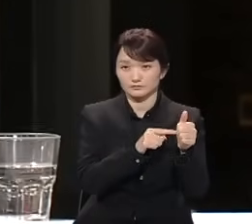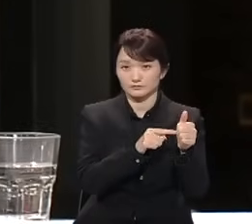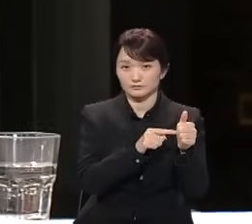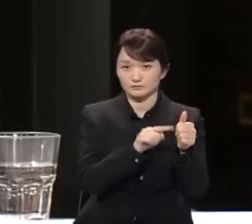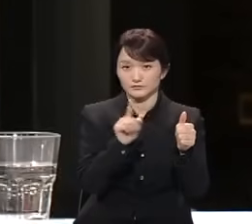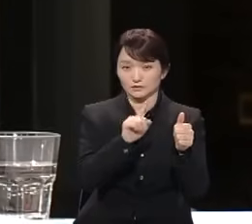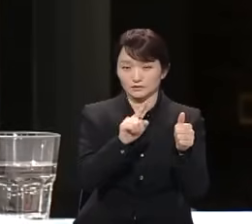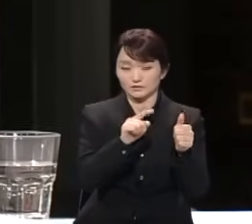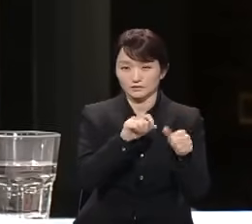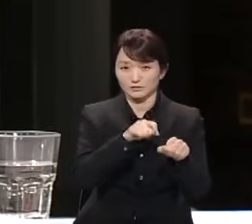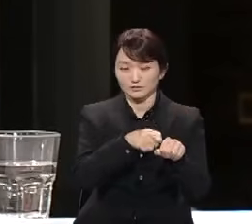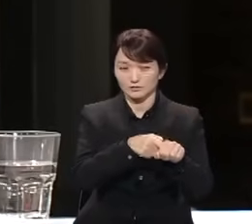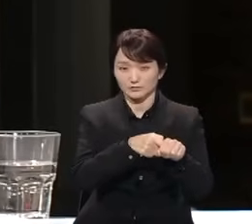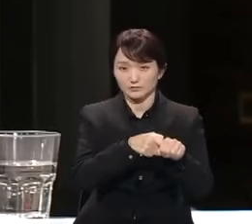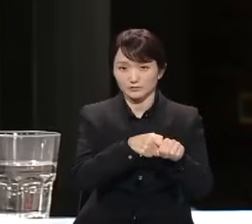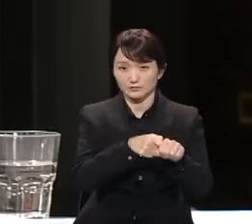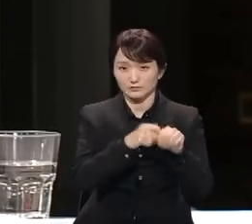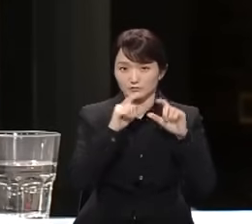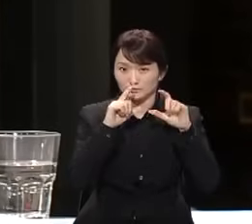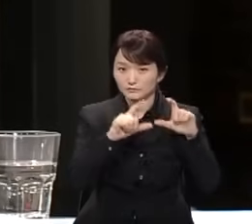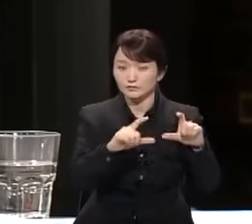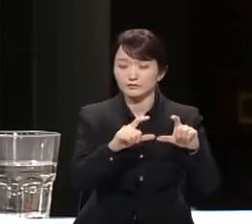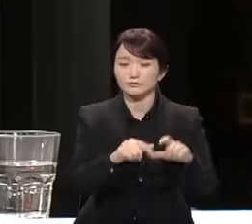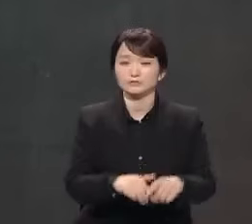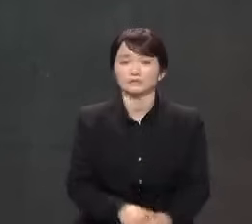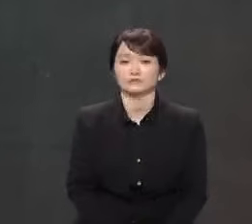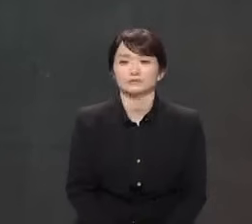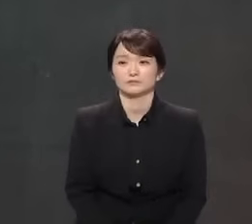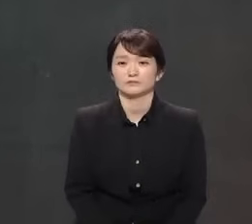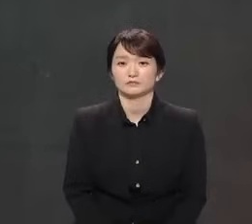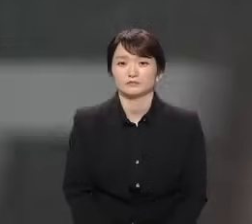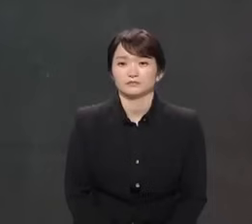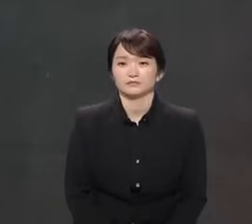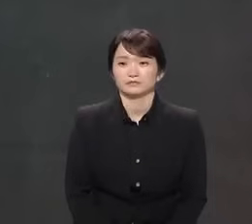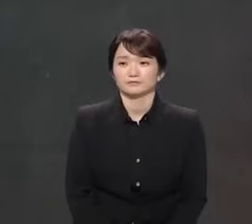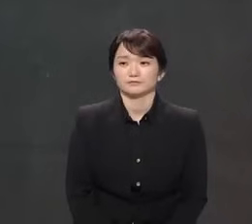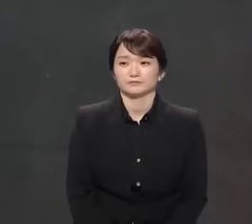과연 어떤 처벌을 받았을까요? 체크포인트 짚어보죠.